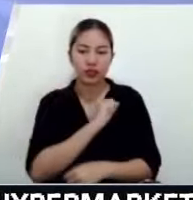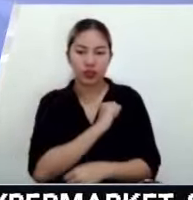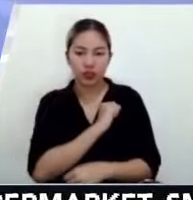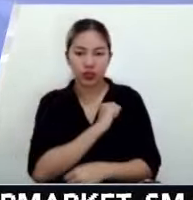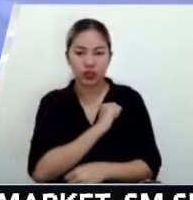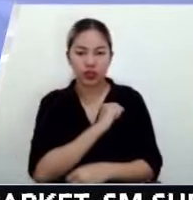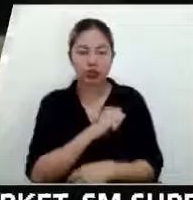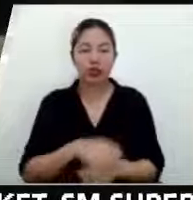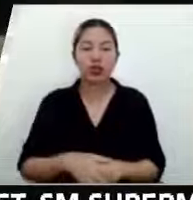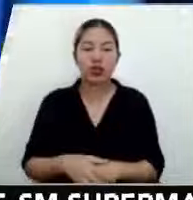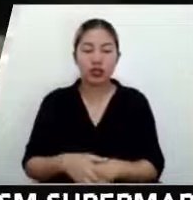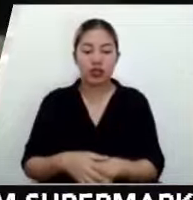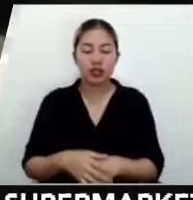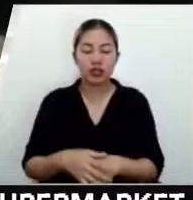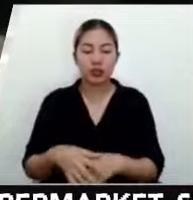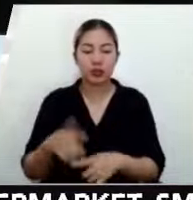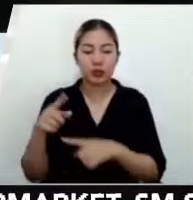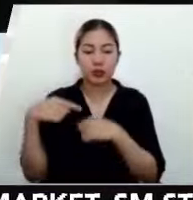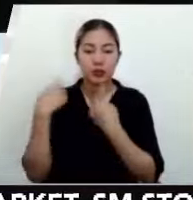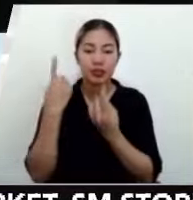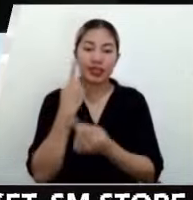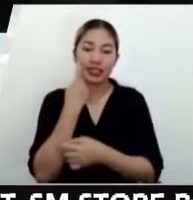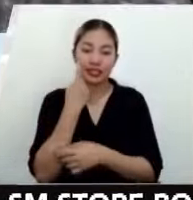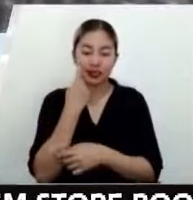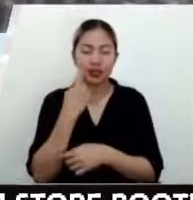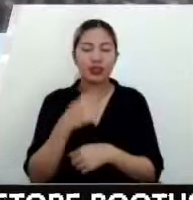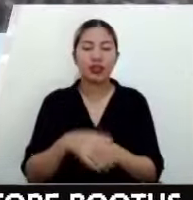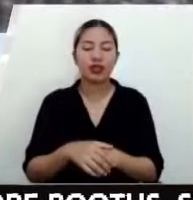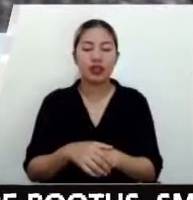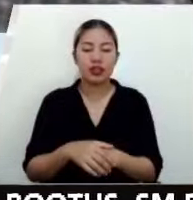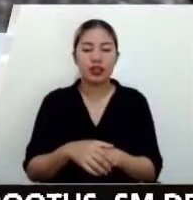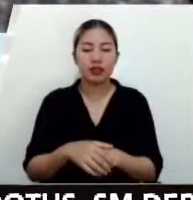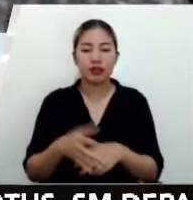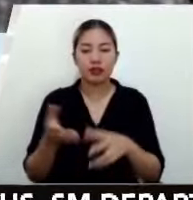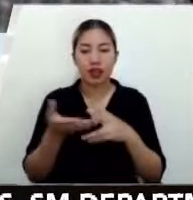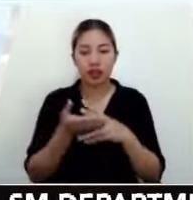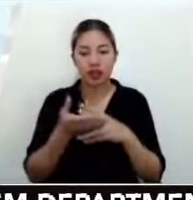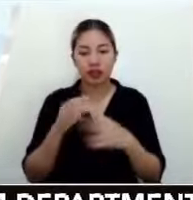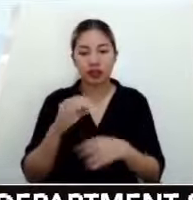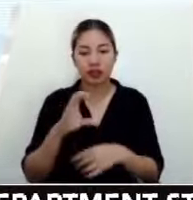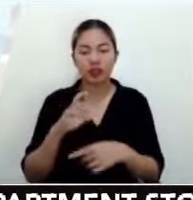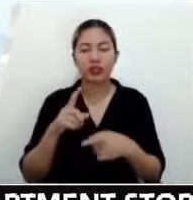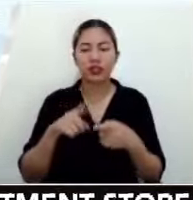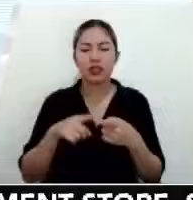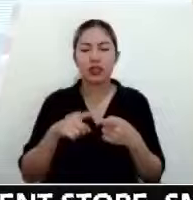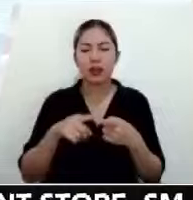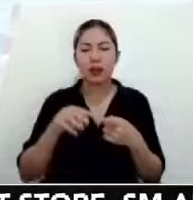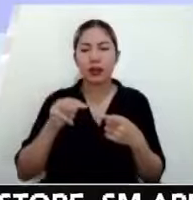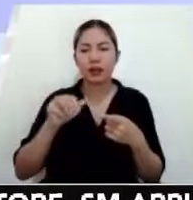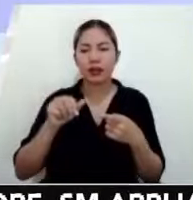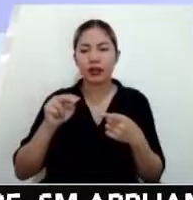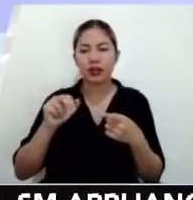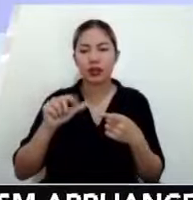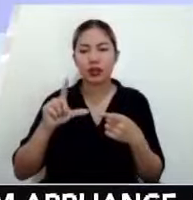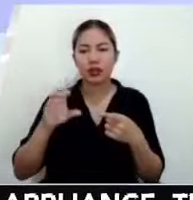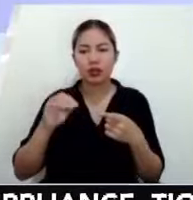kahapon. Naghain ng Certificate of Candidacy si Magno Manalo, Betsaida Lopez,